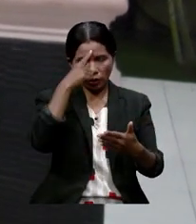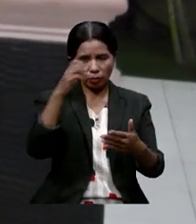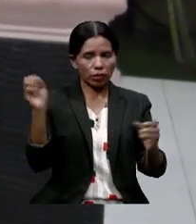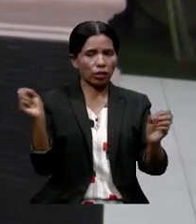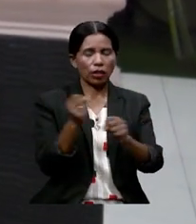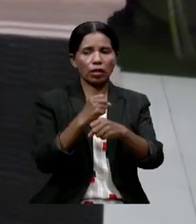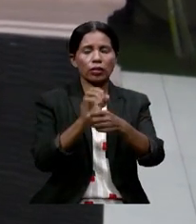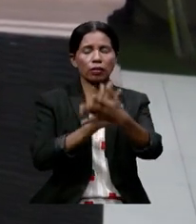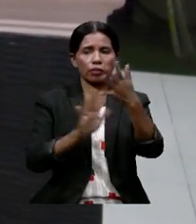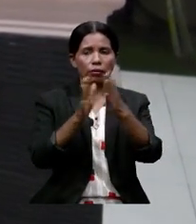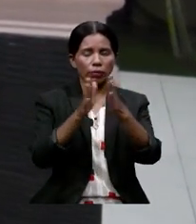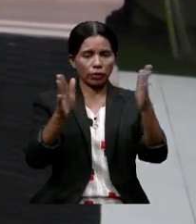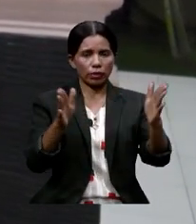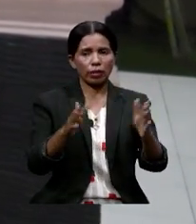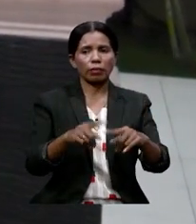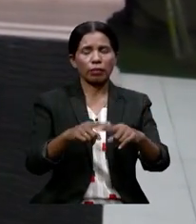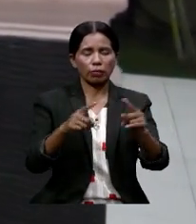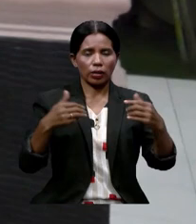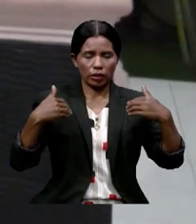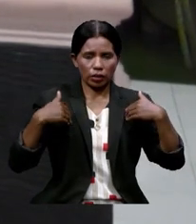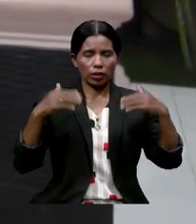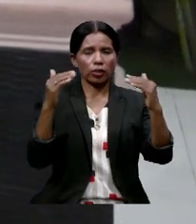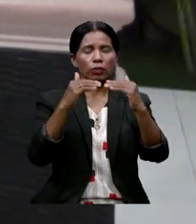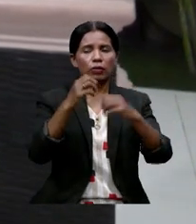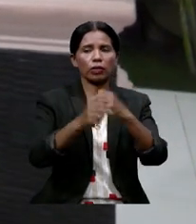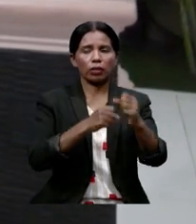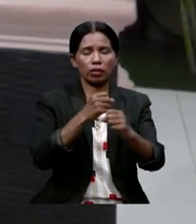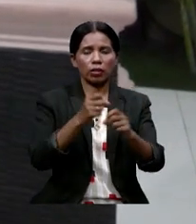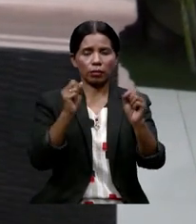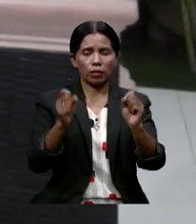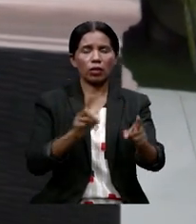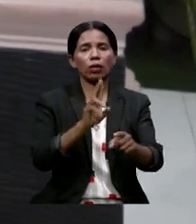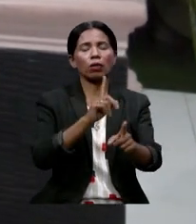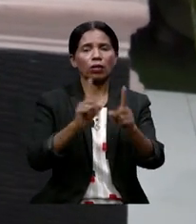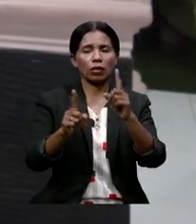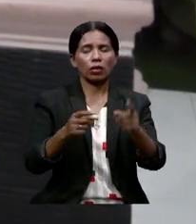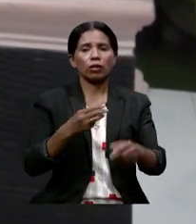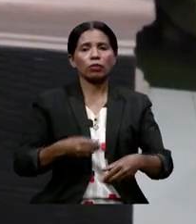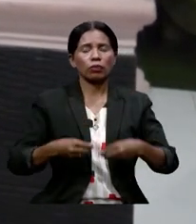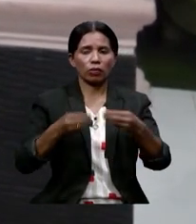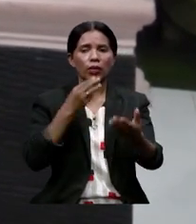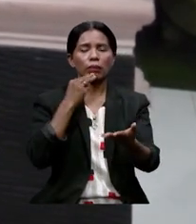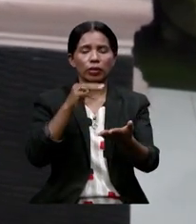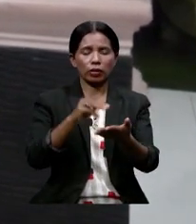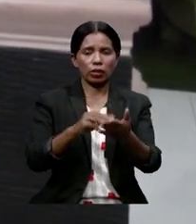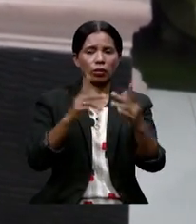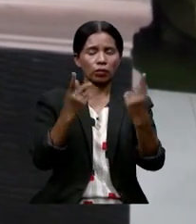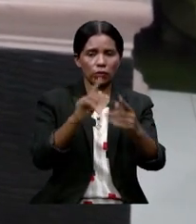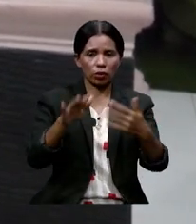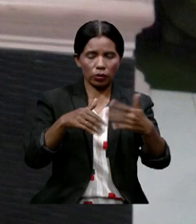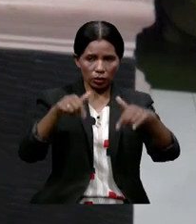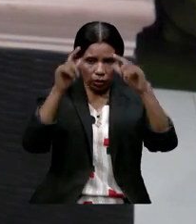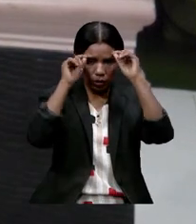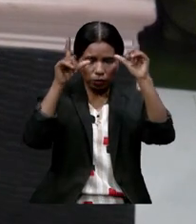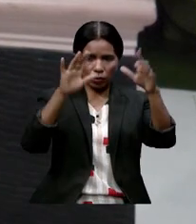seremonio botira, kabe si asemleia anual, mo bele kuliah, oi aproveita mo satu husi kalo mensasi, ba empresari hotu timor laran toma